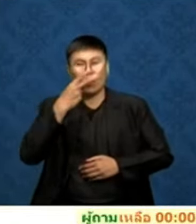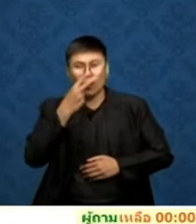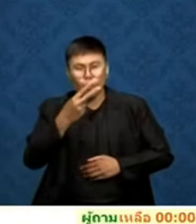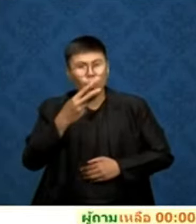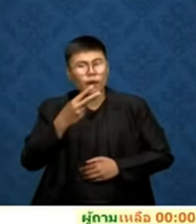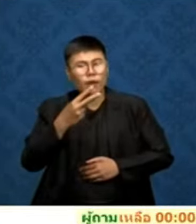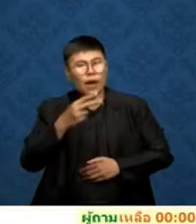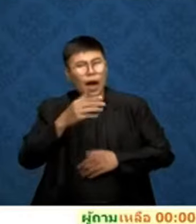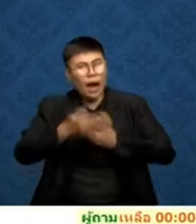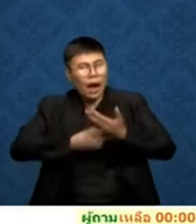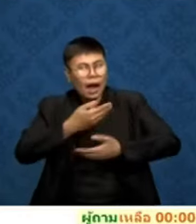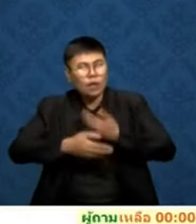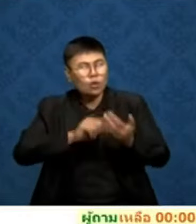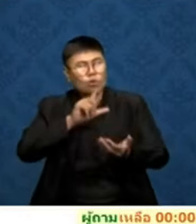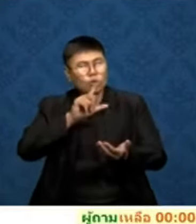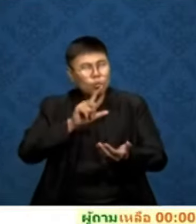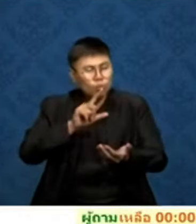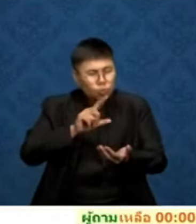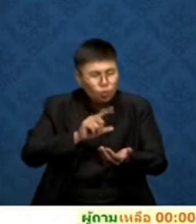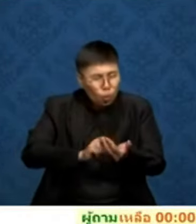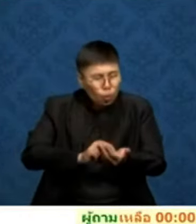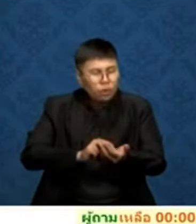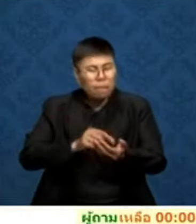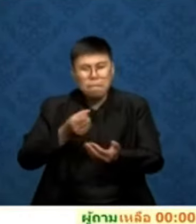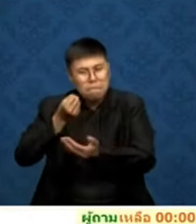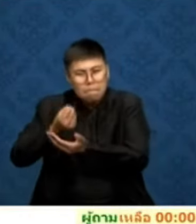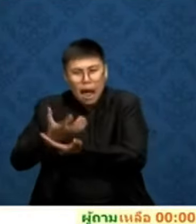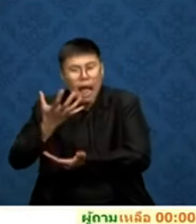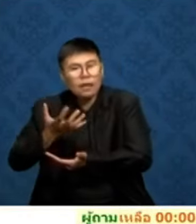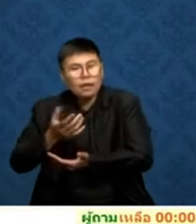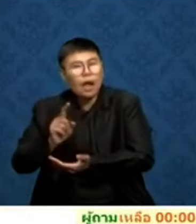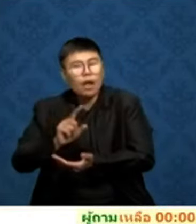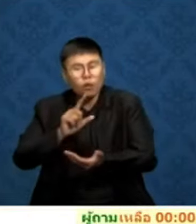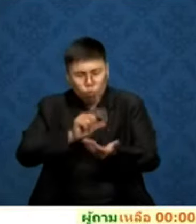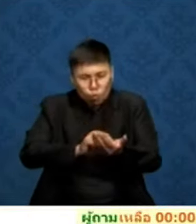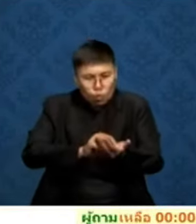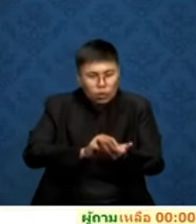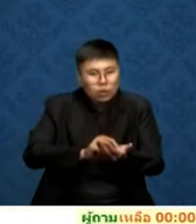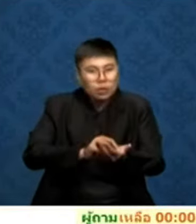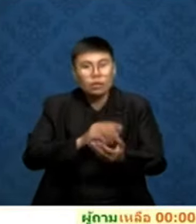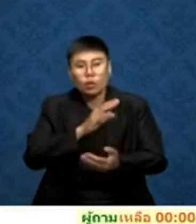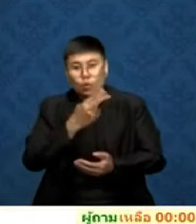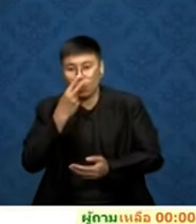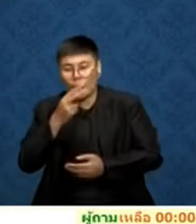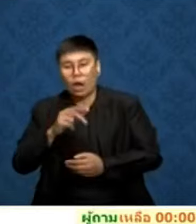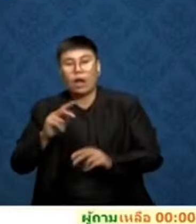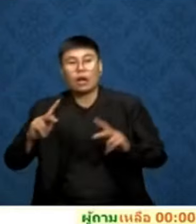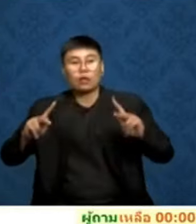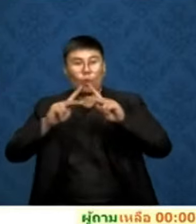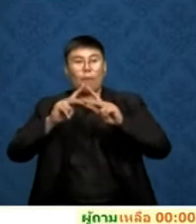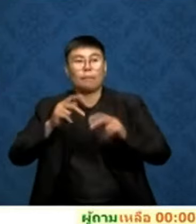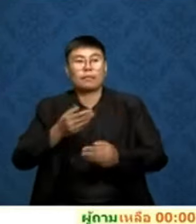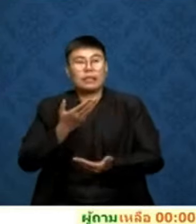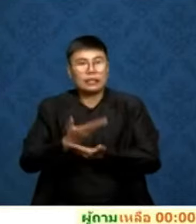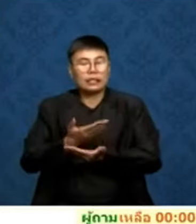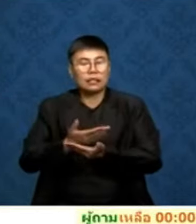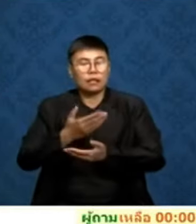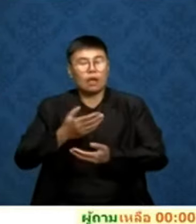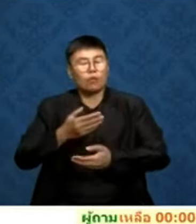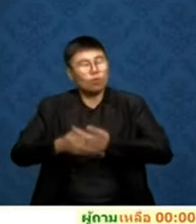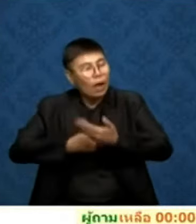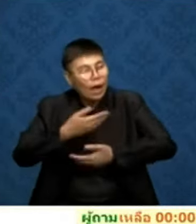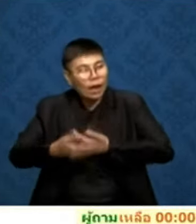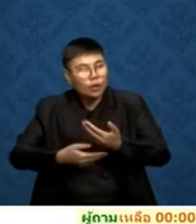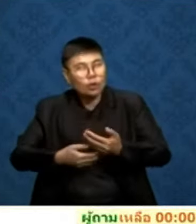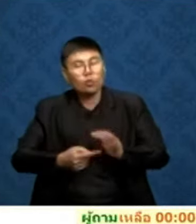ที่เข้ามาขายนี่มันถูกเกินไปไหมผมเข้าใจว่าปกติแล้วทางกระทรวงพาณิชย์ก็มีการดูแลเรื่องนี้เมื่อผู้ค้ายกตั